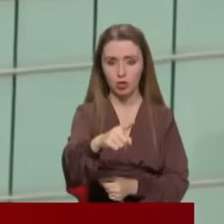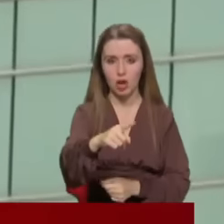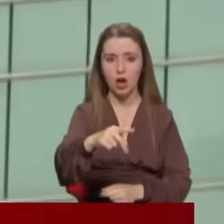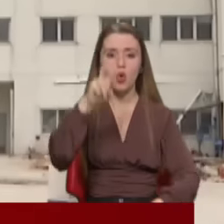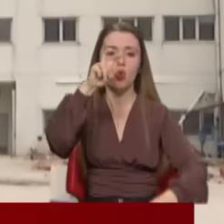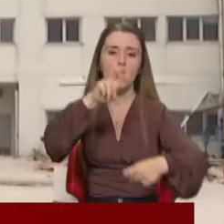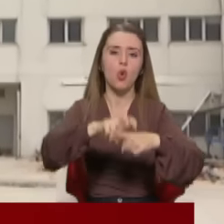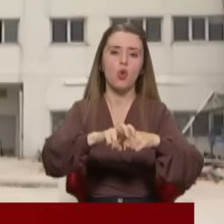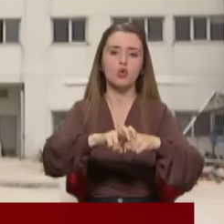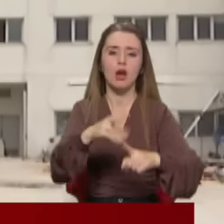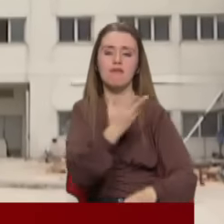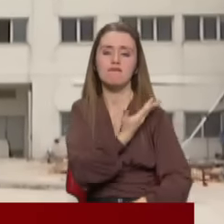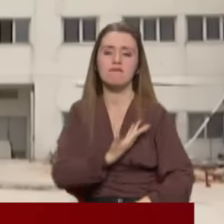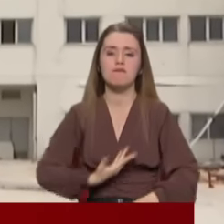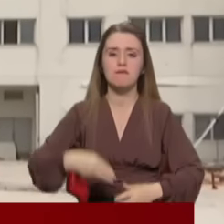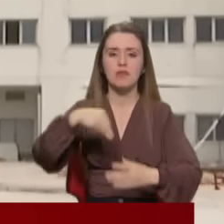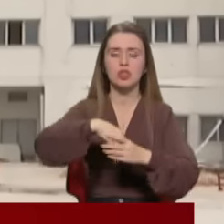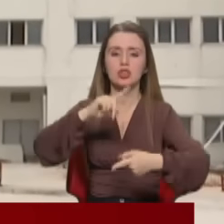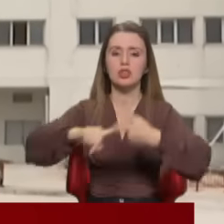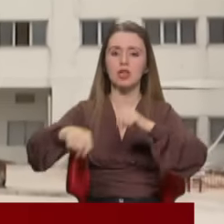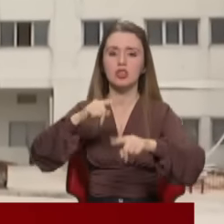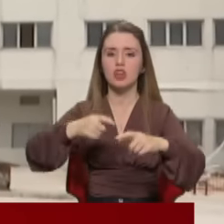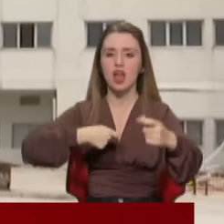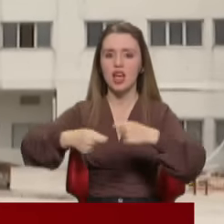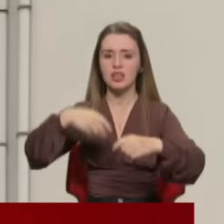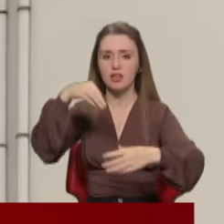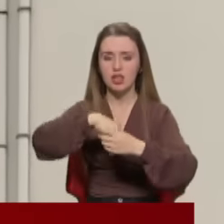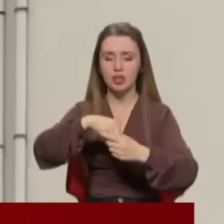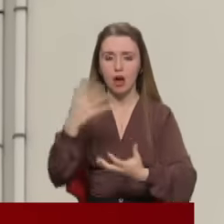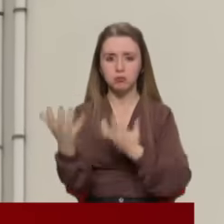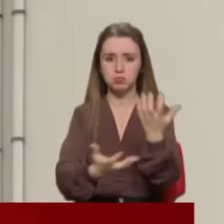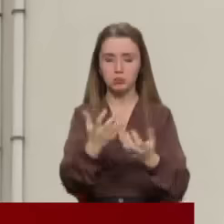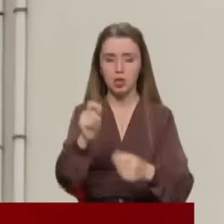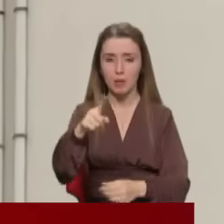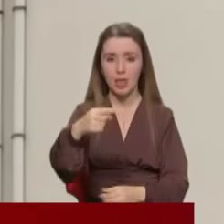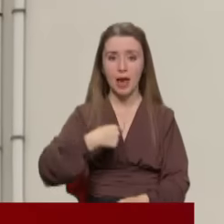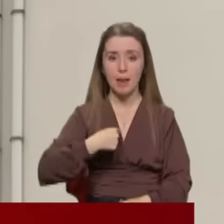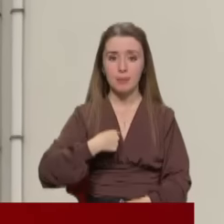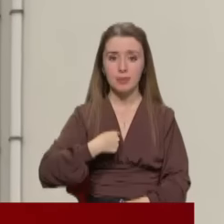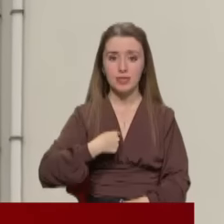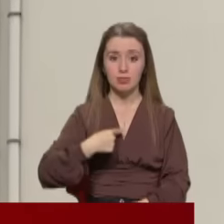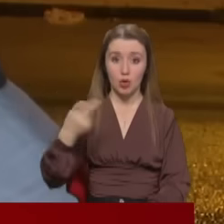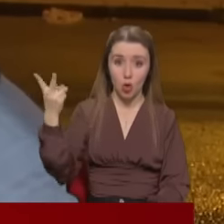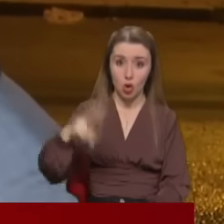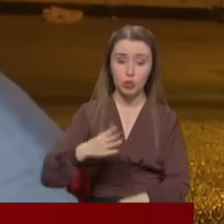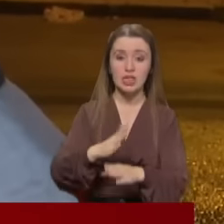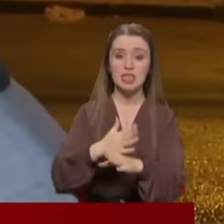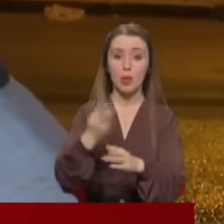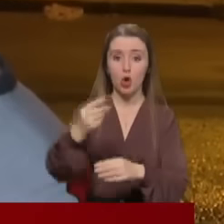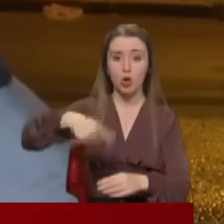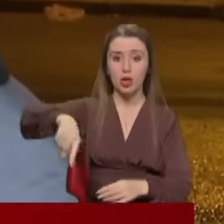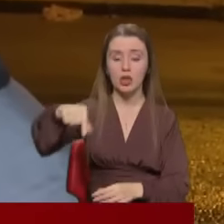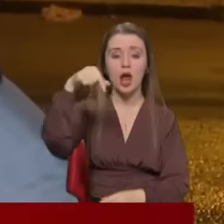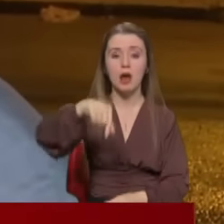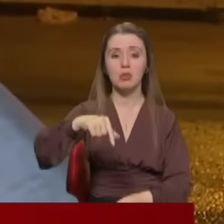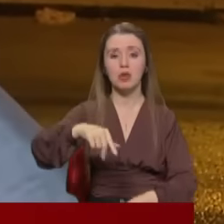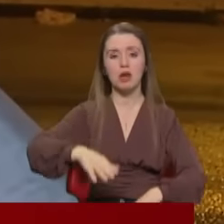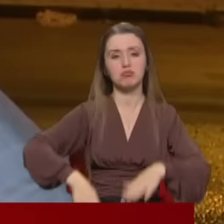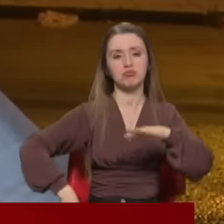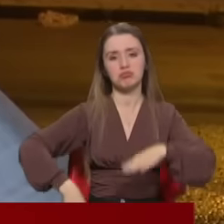koltuk sevdaları uğruna, siyasetçiler esnaflar uğruna ihmal edenler, bizim canlarımızı bizden alanlar bugün hala elleri